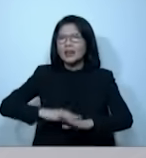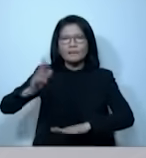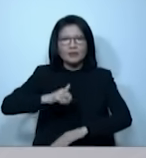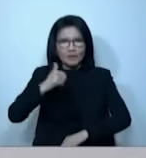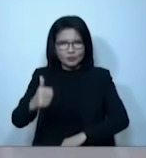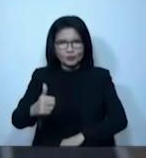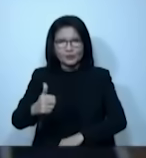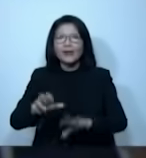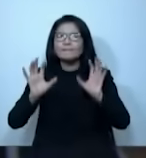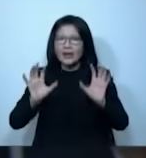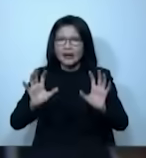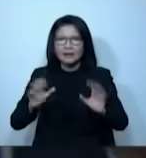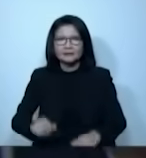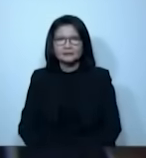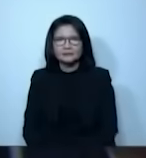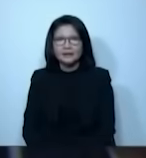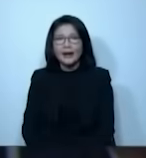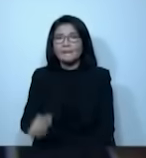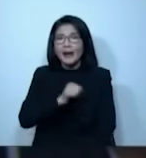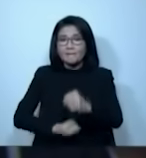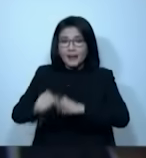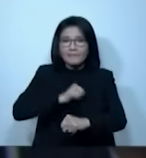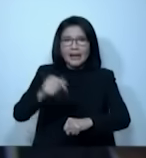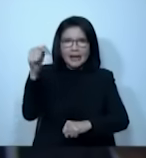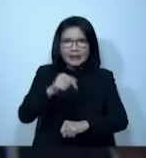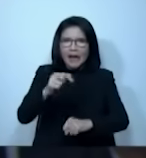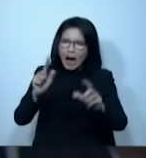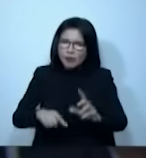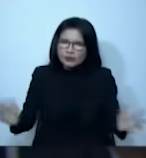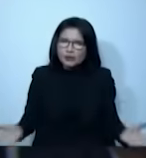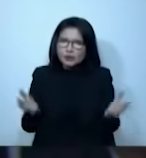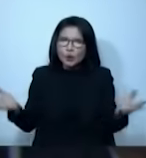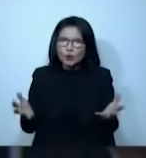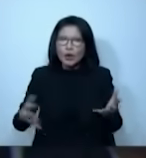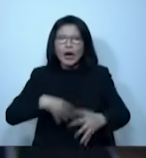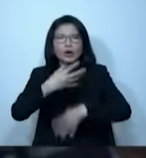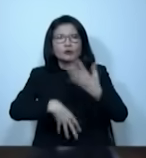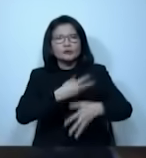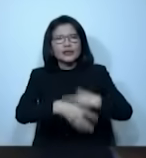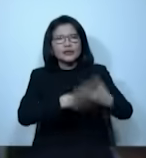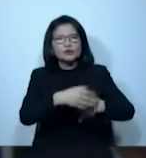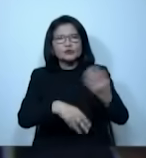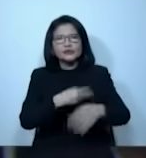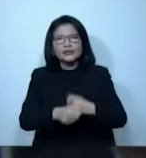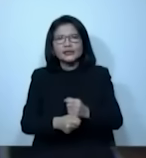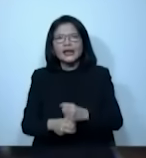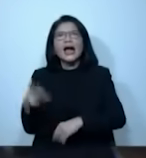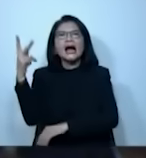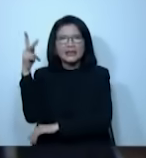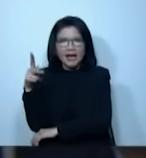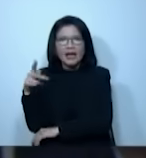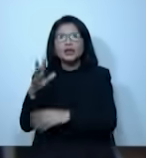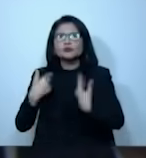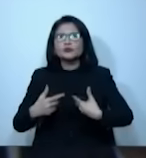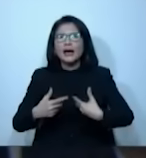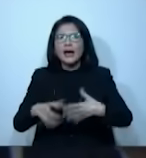ee kepada mereka Maka peran-peran inilah yang mesti kita dorong Kawasan Industri Kendal sudah bekerja sama dengan 100usan lebih